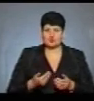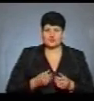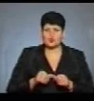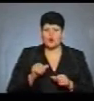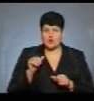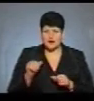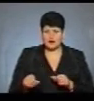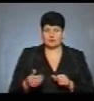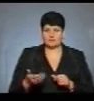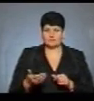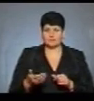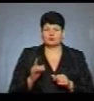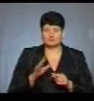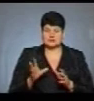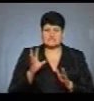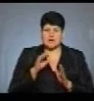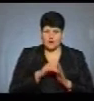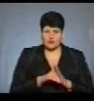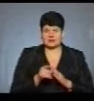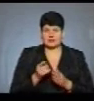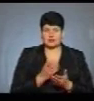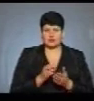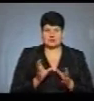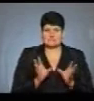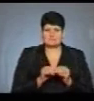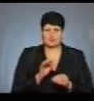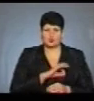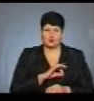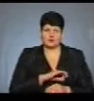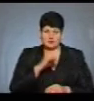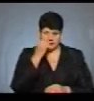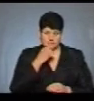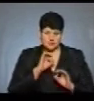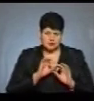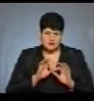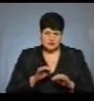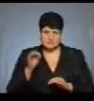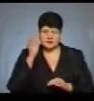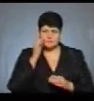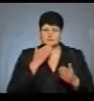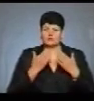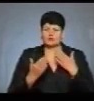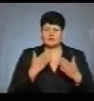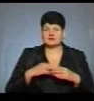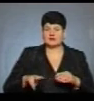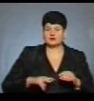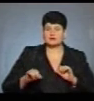окремому житловому приміщенні, буде зараховуватись їхні доходи. Я дякую вам за роз'яснення і нагадаю, що ми спілкувалися з